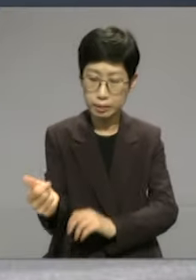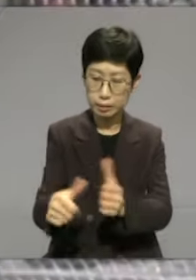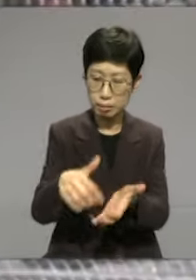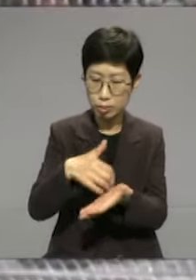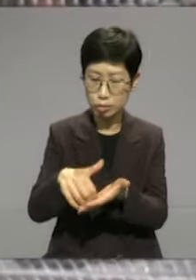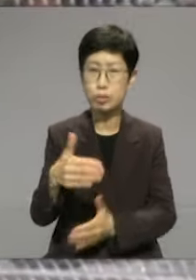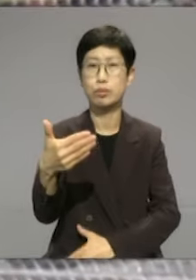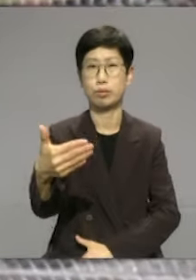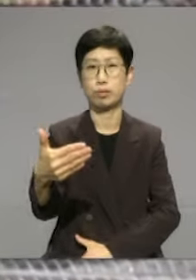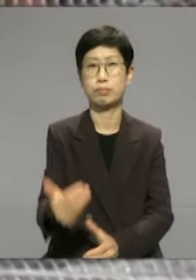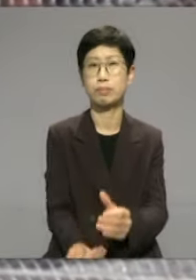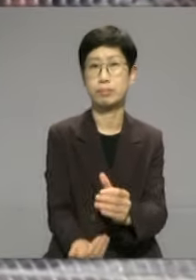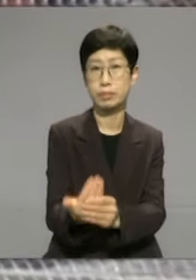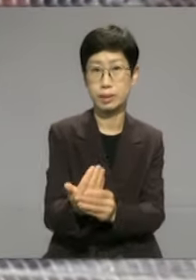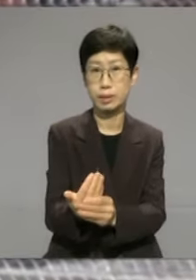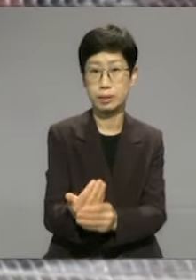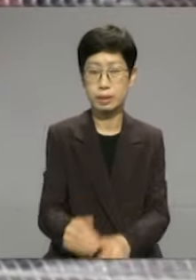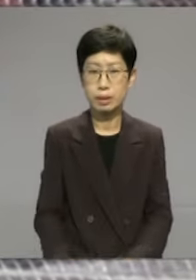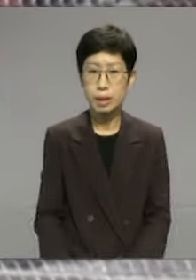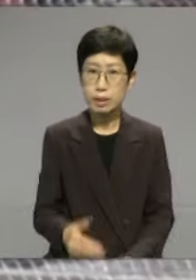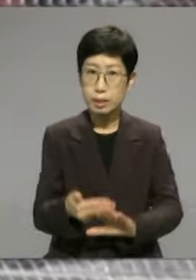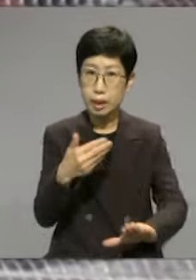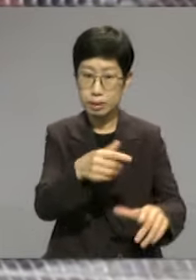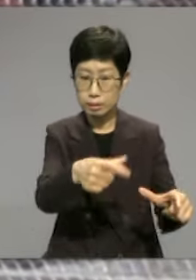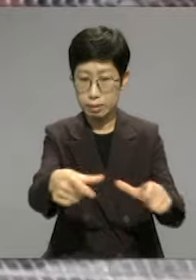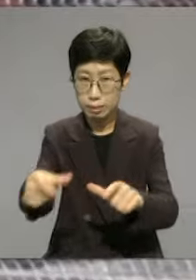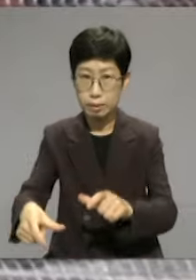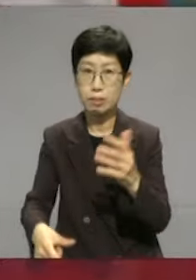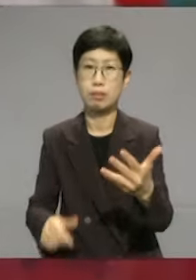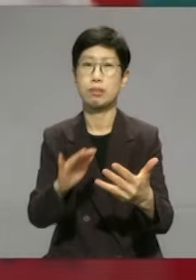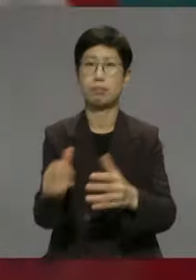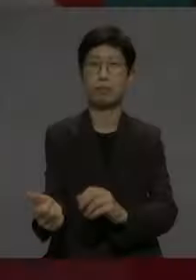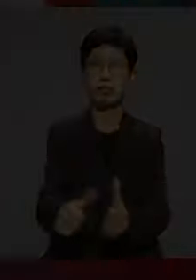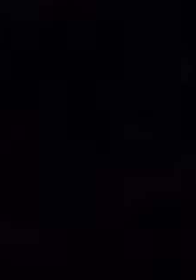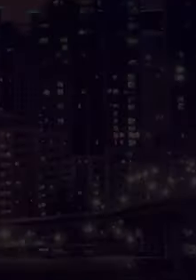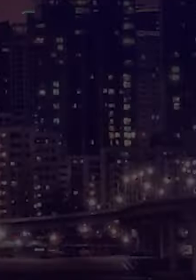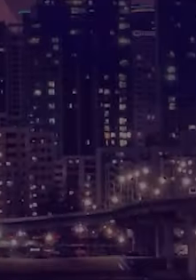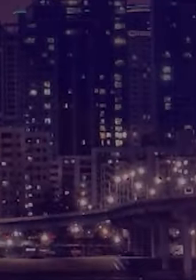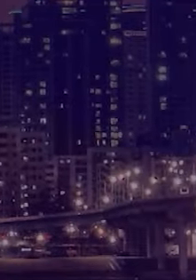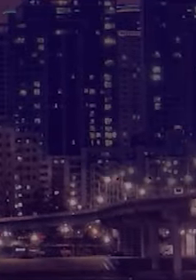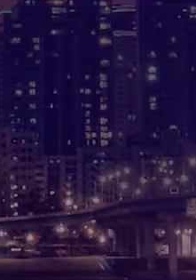아홉명 발생했고 우리건 주에서도 여덟 명이 숨진 걸로 추정됩니다